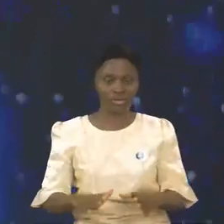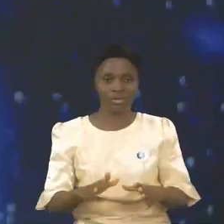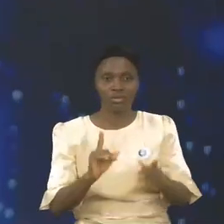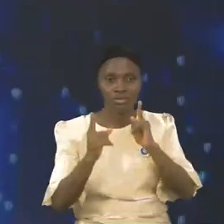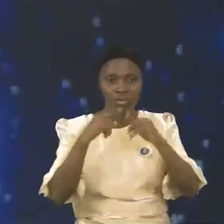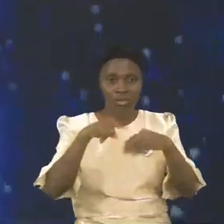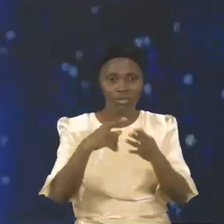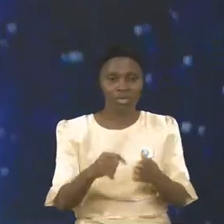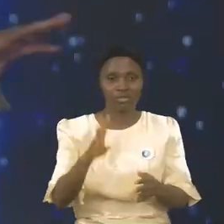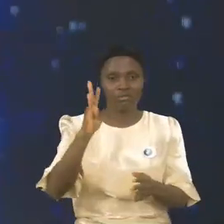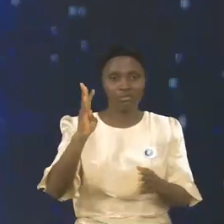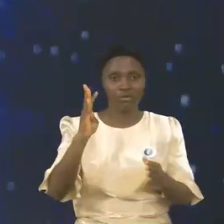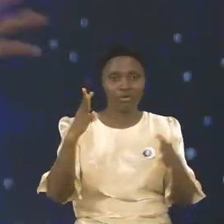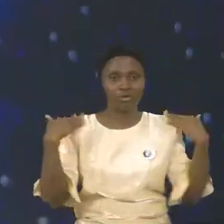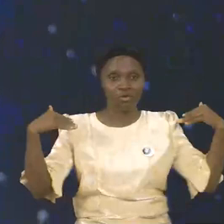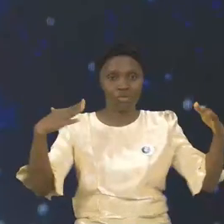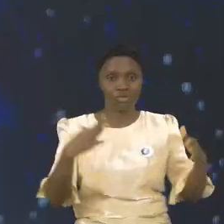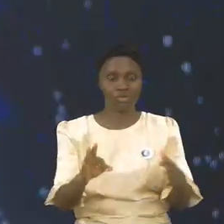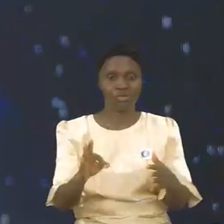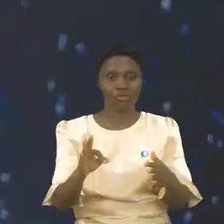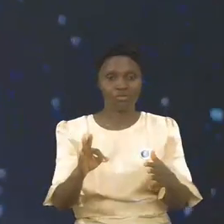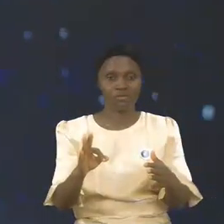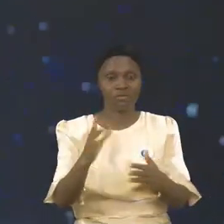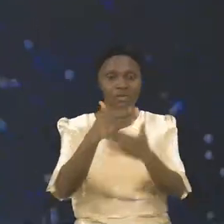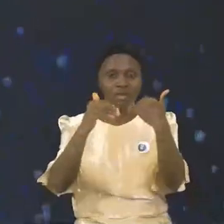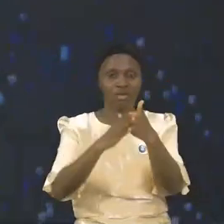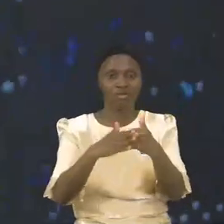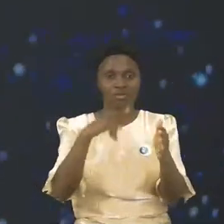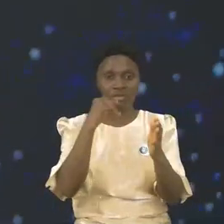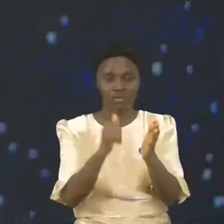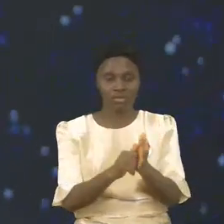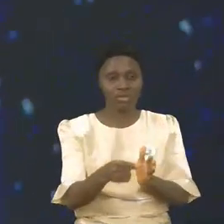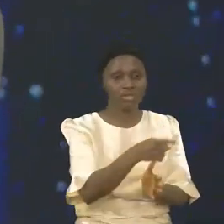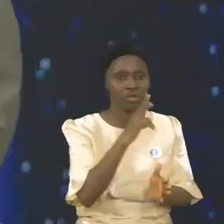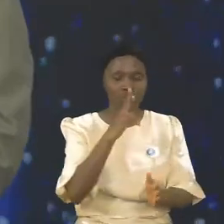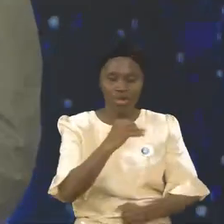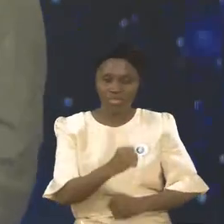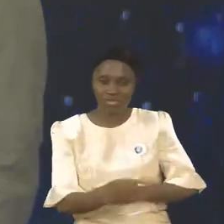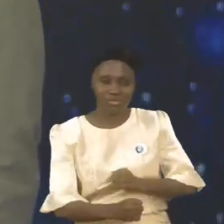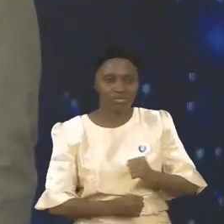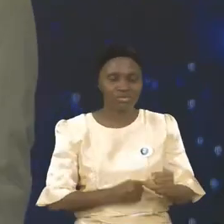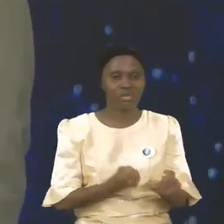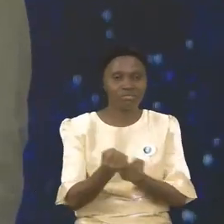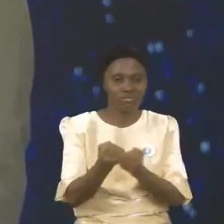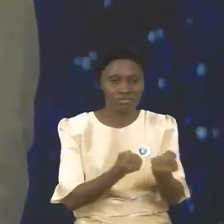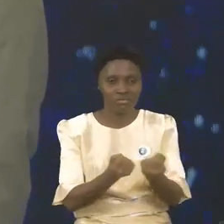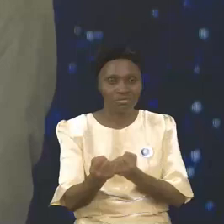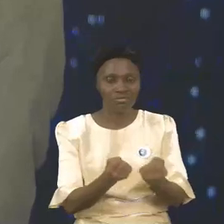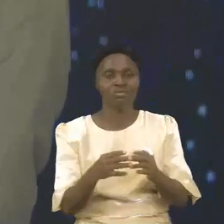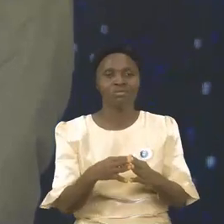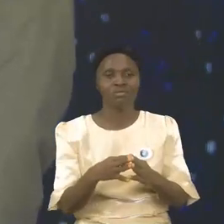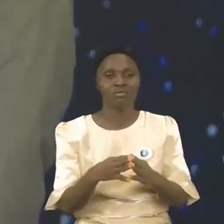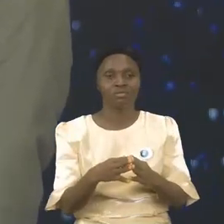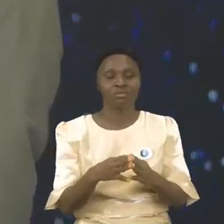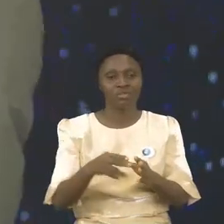sur la grande mère lorsqu'il parle des quatre vents et que ils